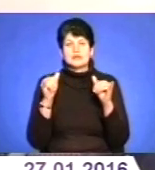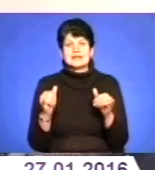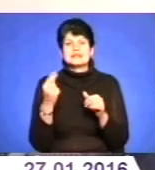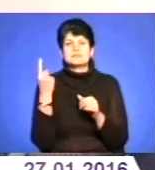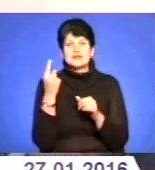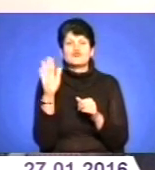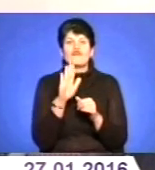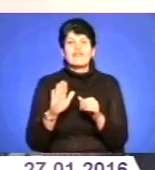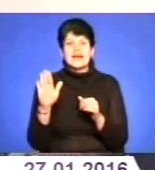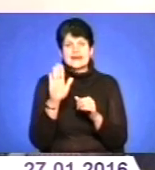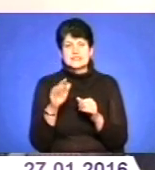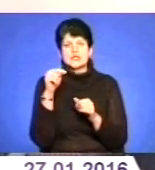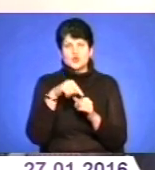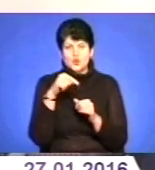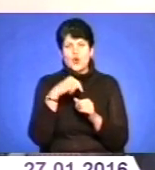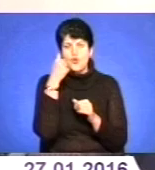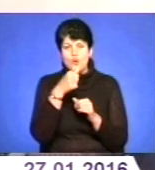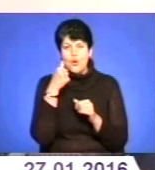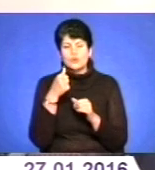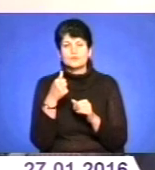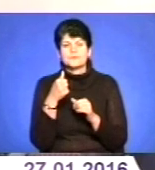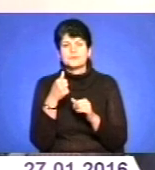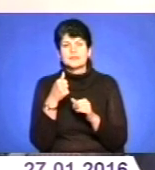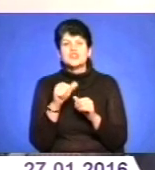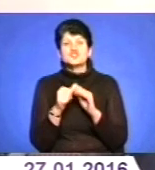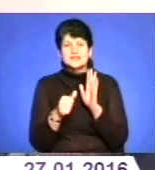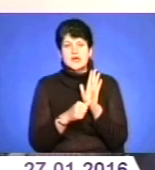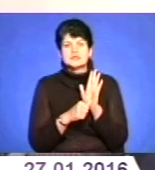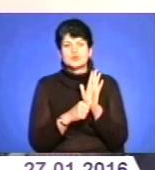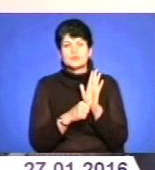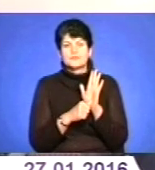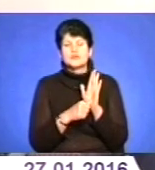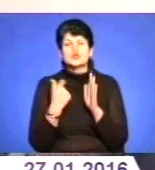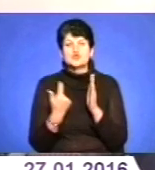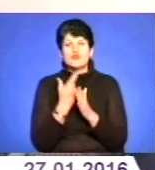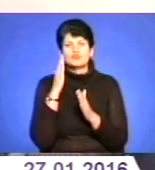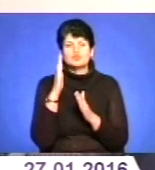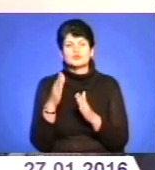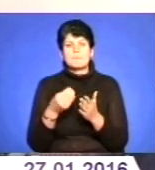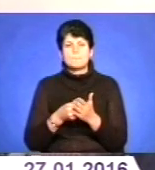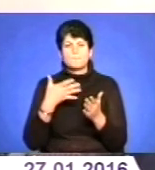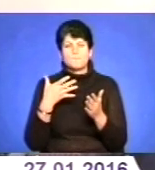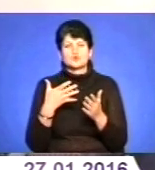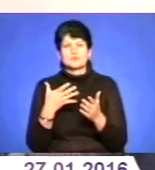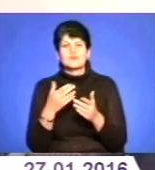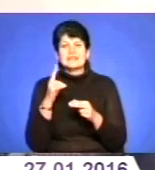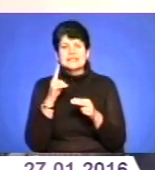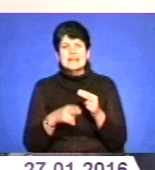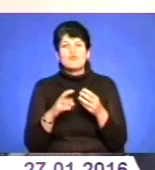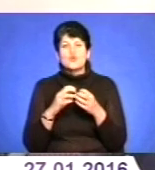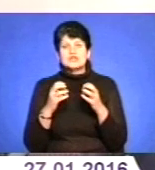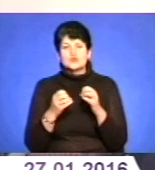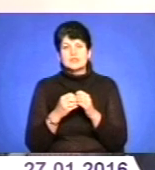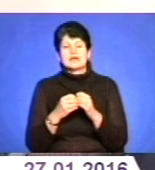1 вересня цього ж року, поточного, 2016, знову буде подорожчання. Тобто ми в кінцевому результаті